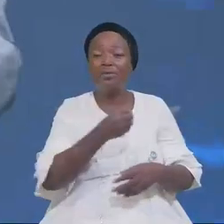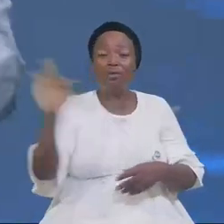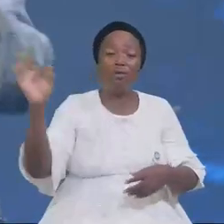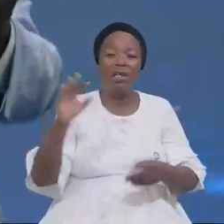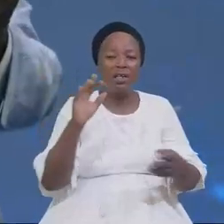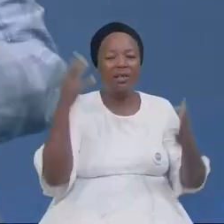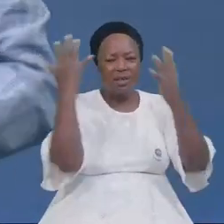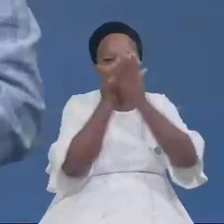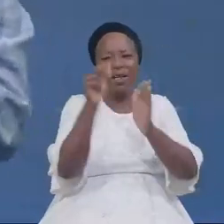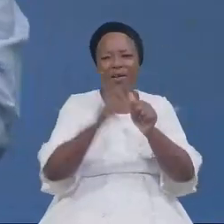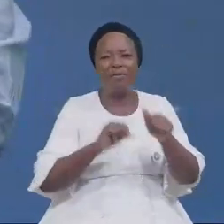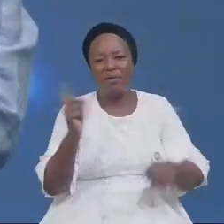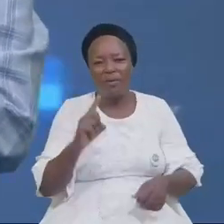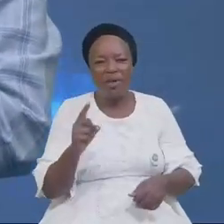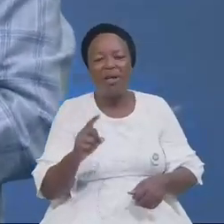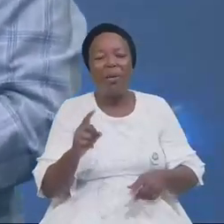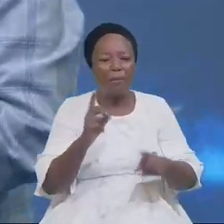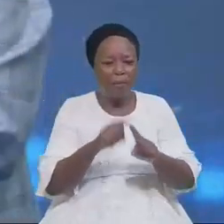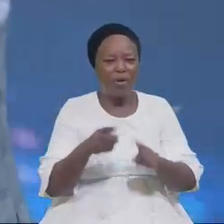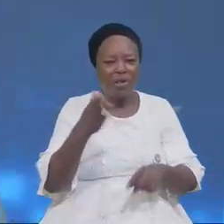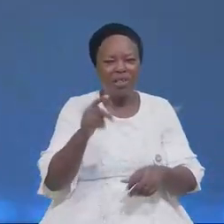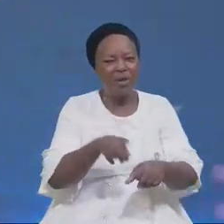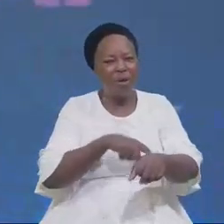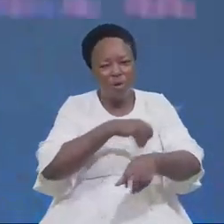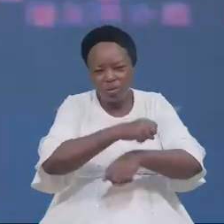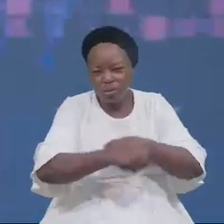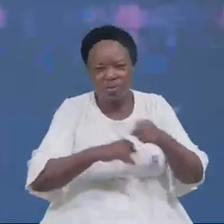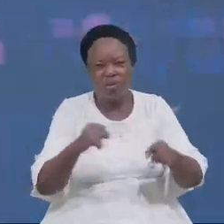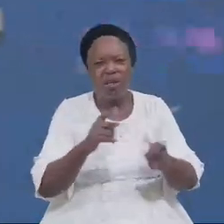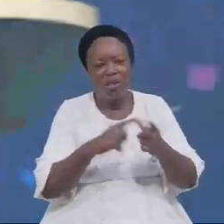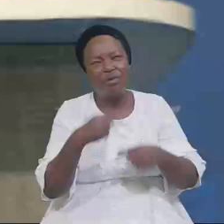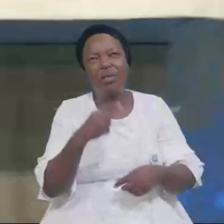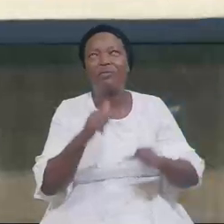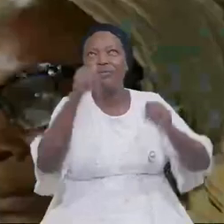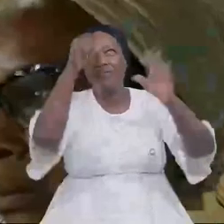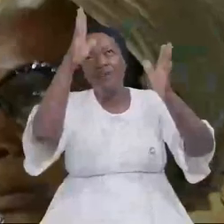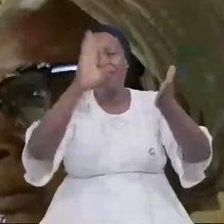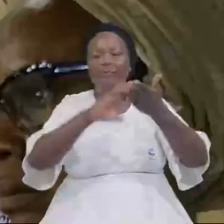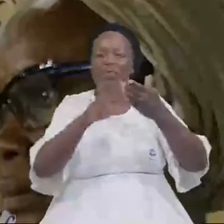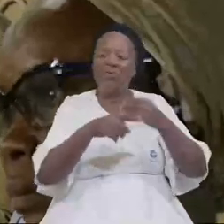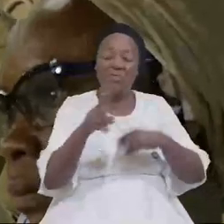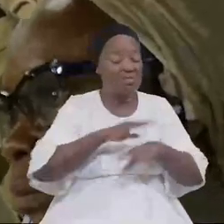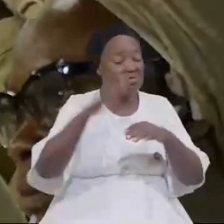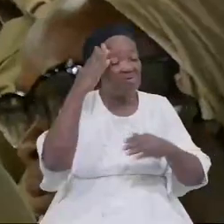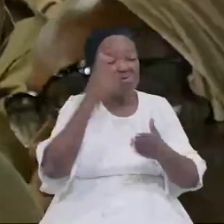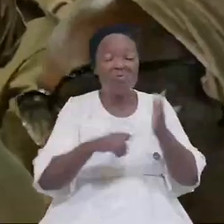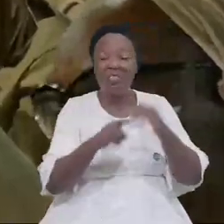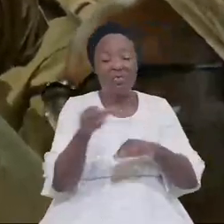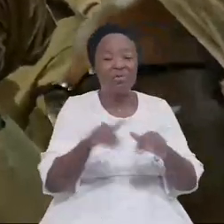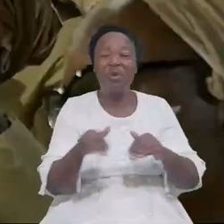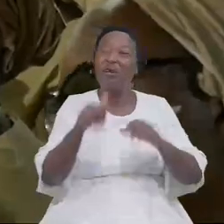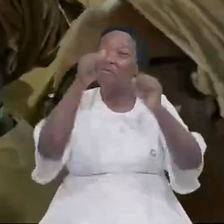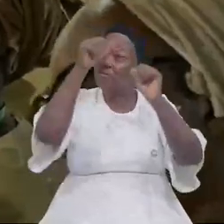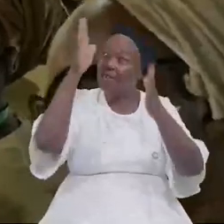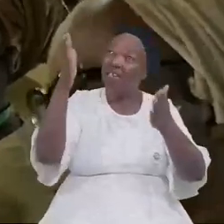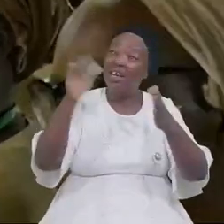partout. Alors, mais il y a la patience. Tu dis, paix, pardonne-leur. Ils ne savent pas ce qu'ils font. Paix, aie